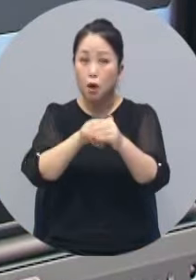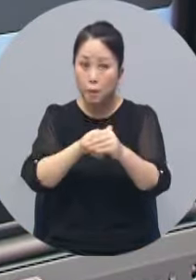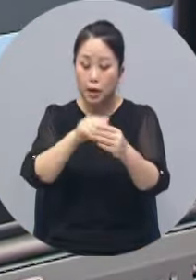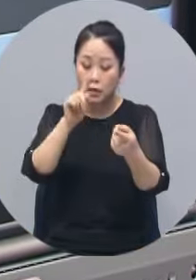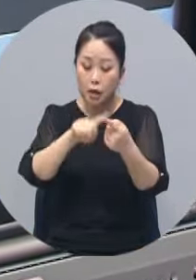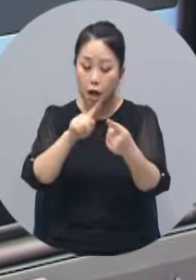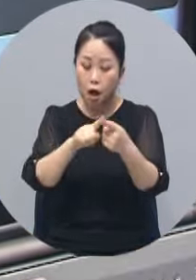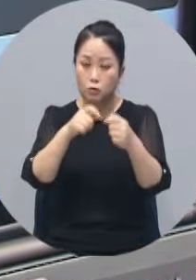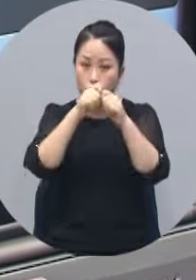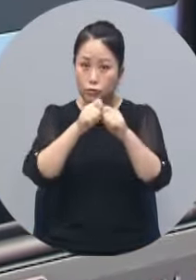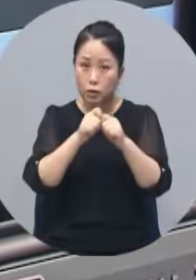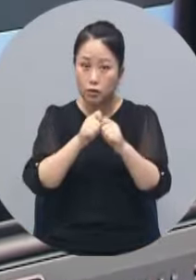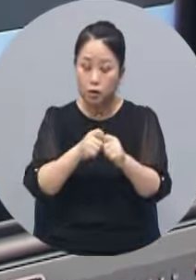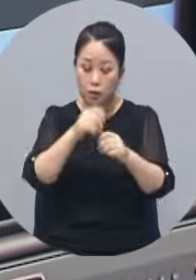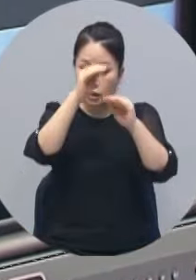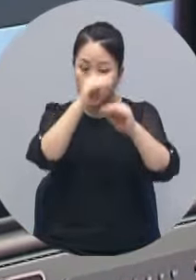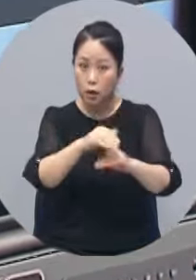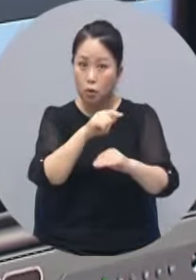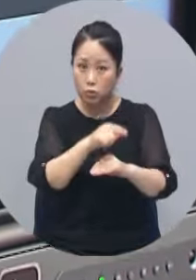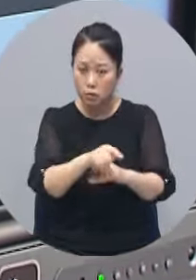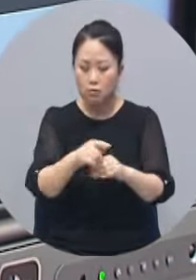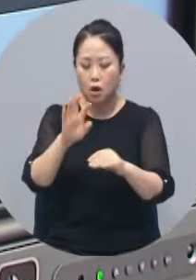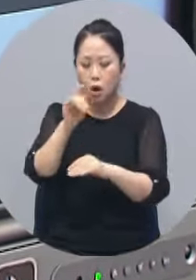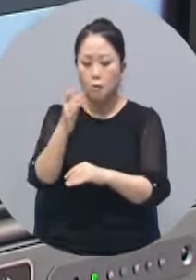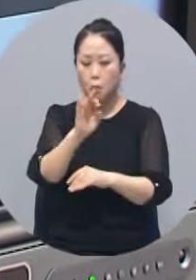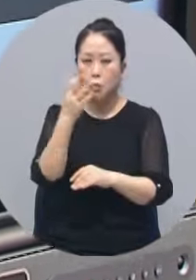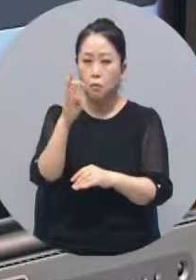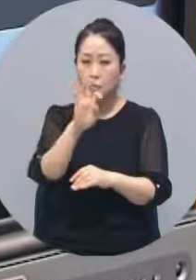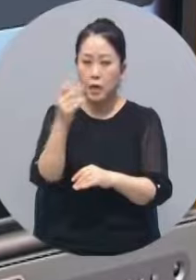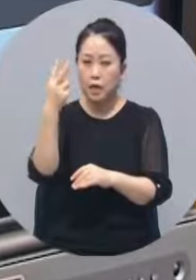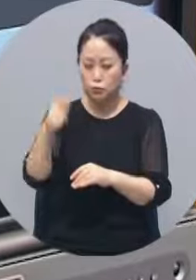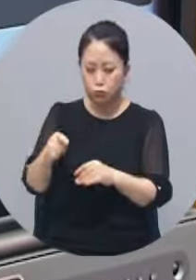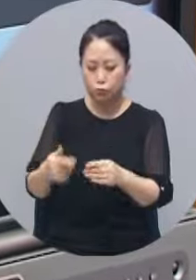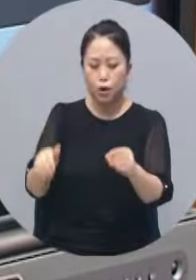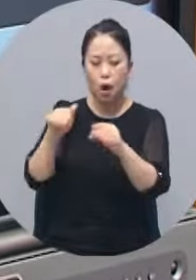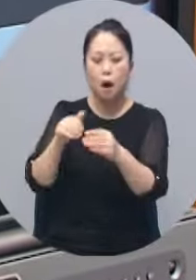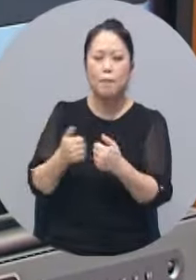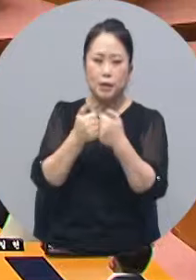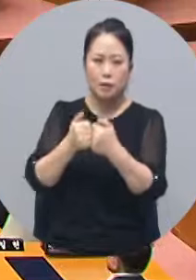구체적인 내용은 퐁피도 측과의 협의를 이유로 이번에도 밝히지 않았습니다.